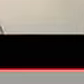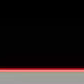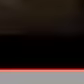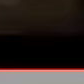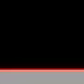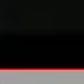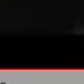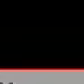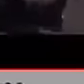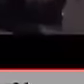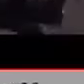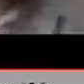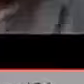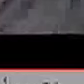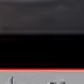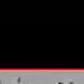أنا مش مظبوط.